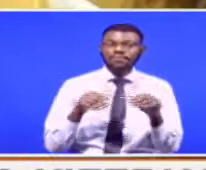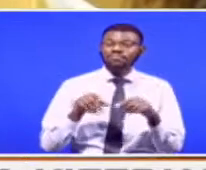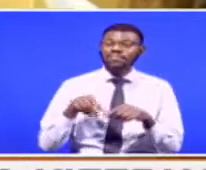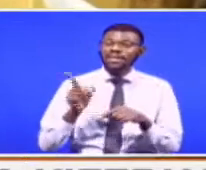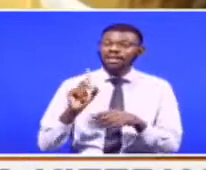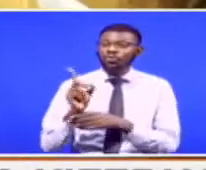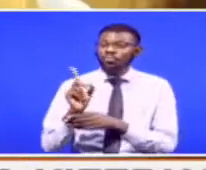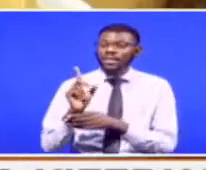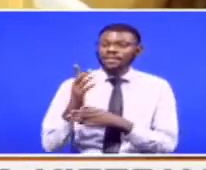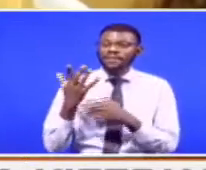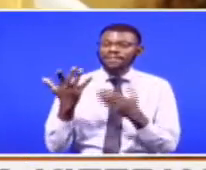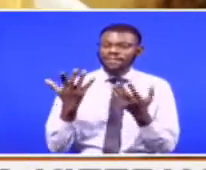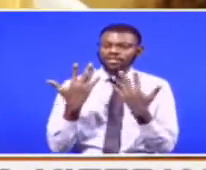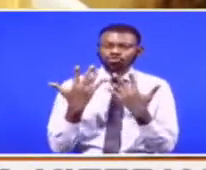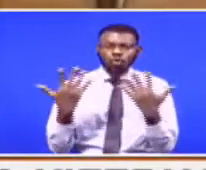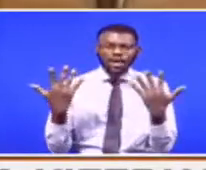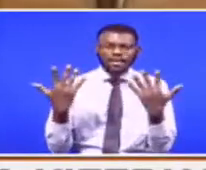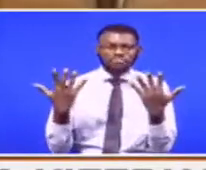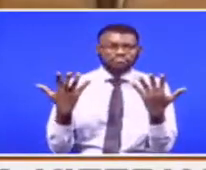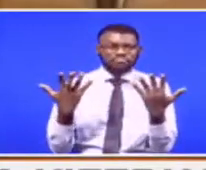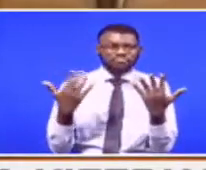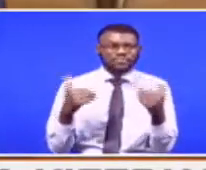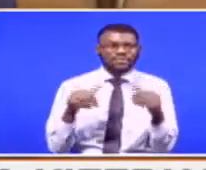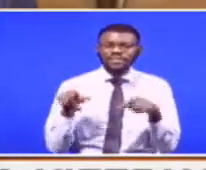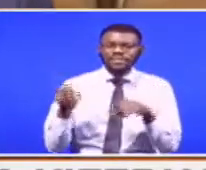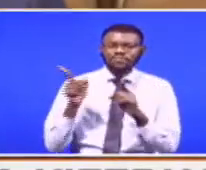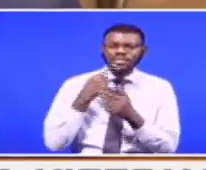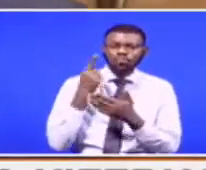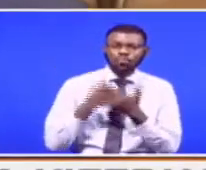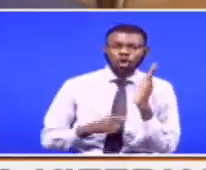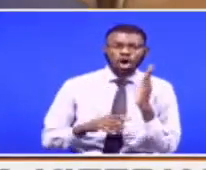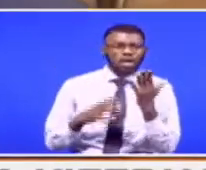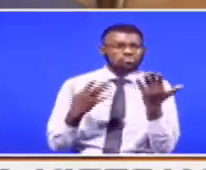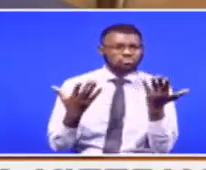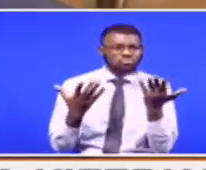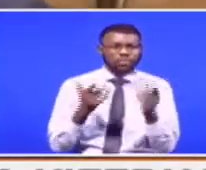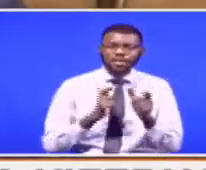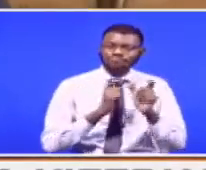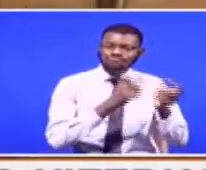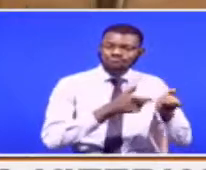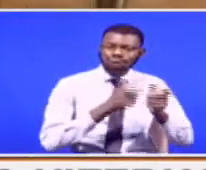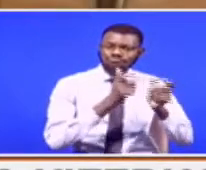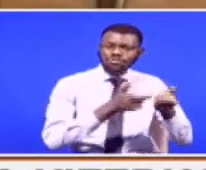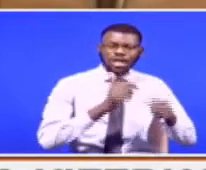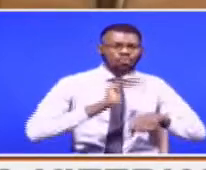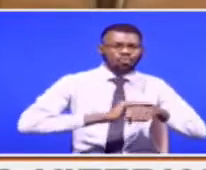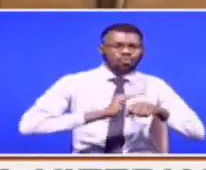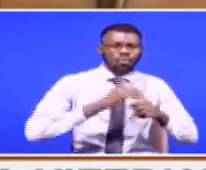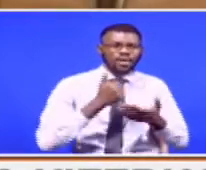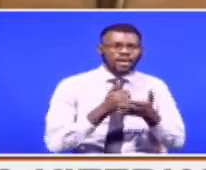la Nairobi alisema tuzo za FIRE huchochea usimamizi bora wa mashirika na kampuni mbalimbali